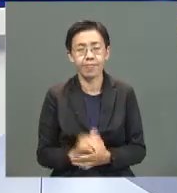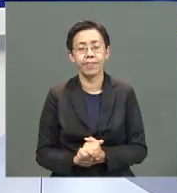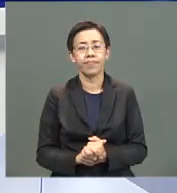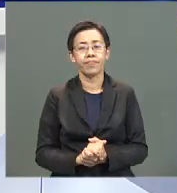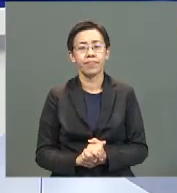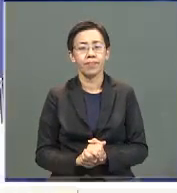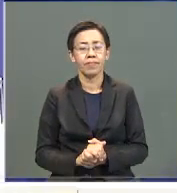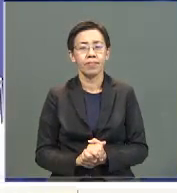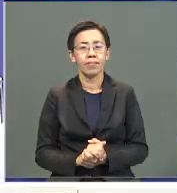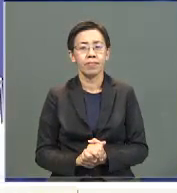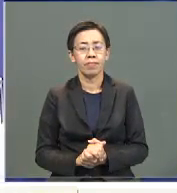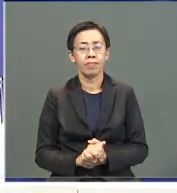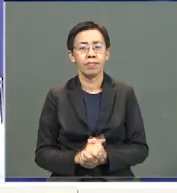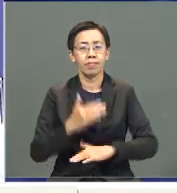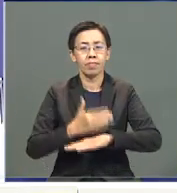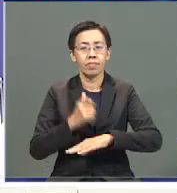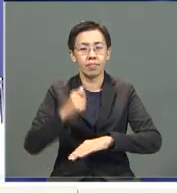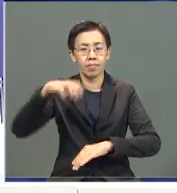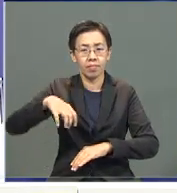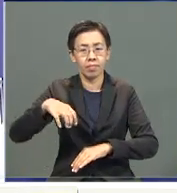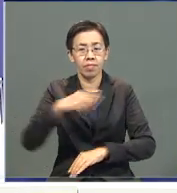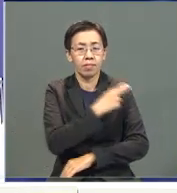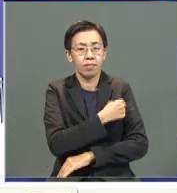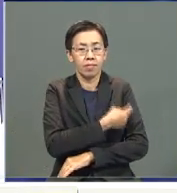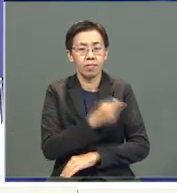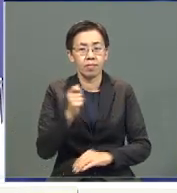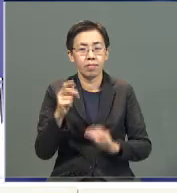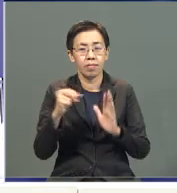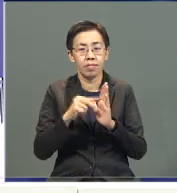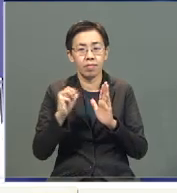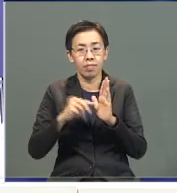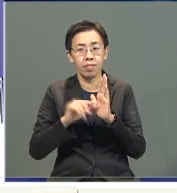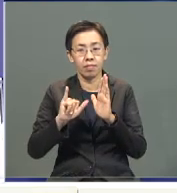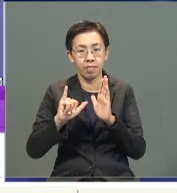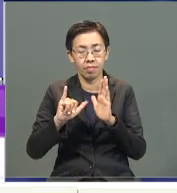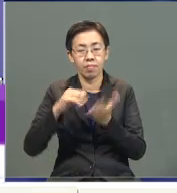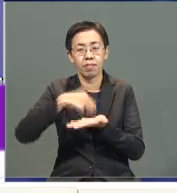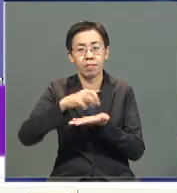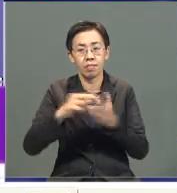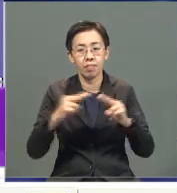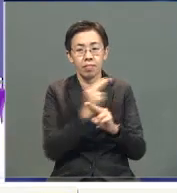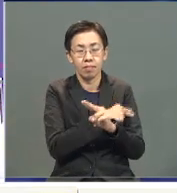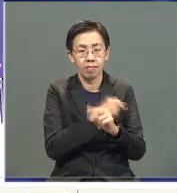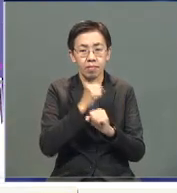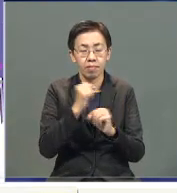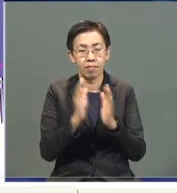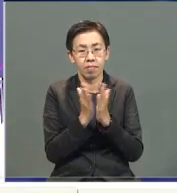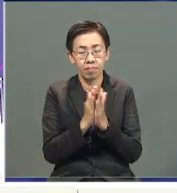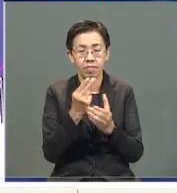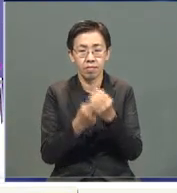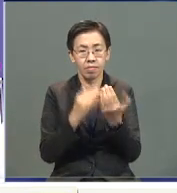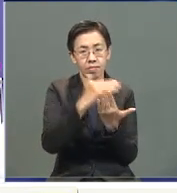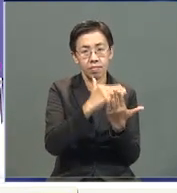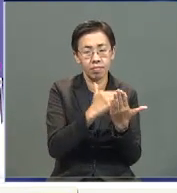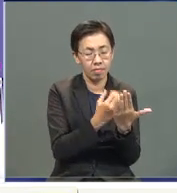ทางด้านของแพทย์หญิงพันธิมลวิปุลากรอธิบดีกรมอนามัยนะครับก็บอกว่าทางกระทรวงสาธารณสุขเนี่ยได้จัดทำคู่มือปฏิบัติของสถานศึ